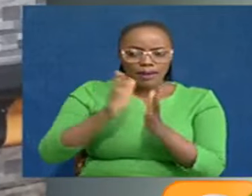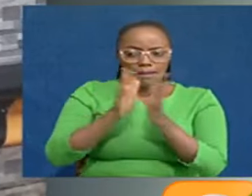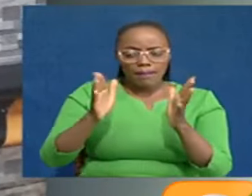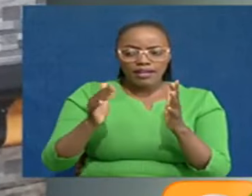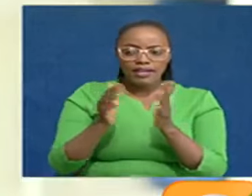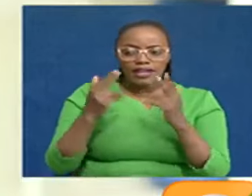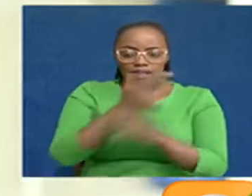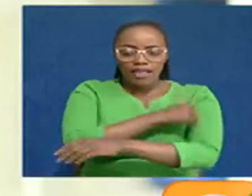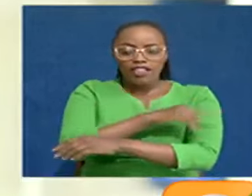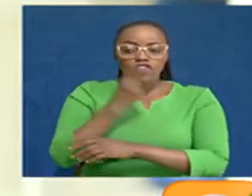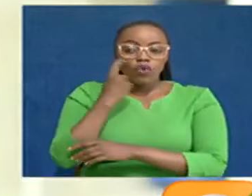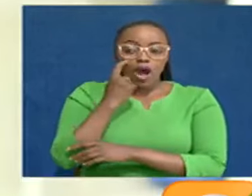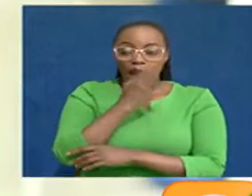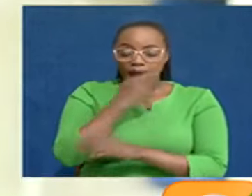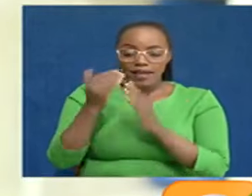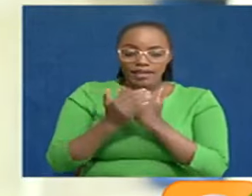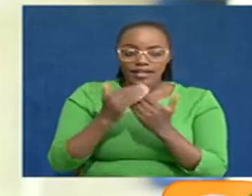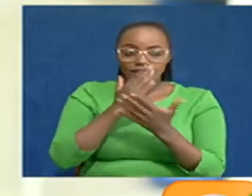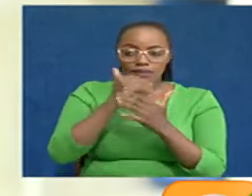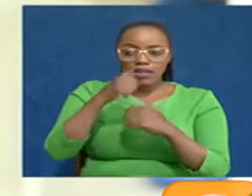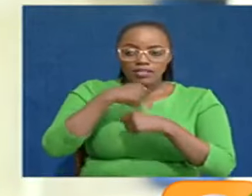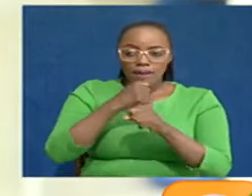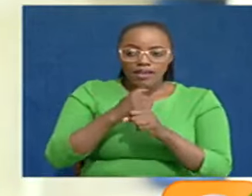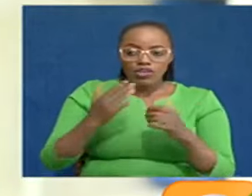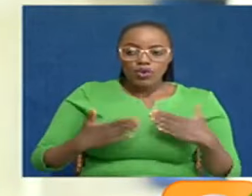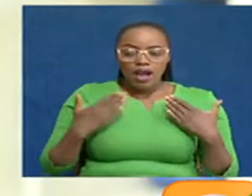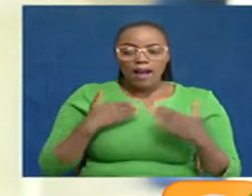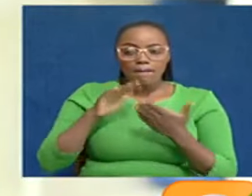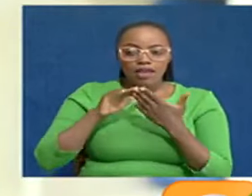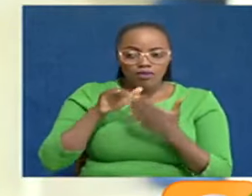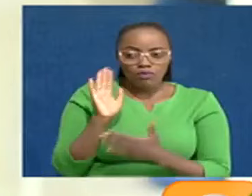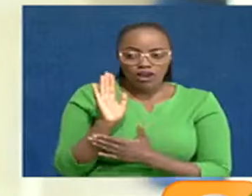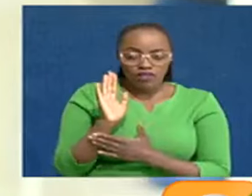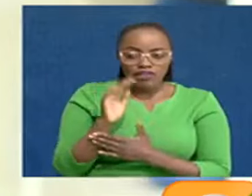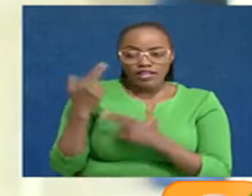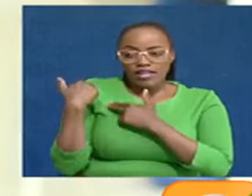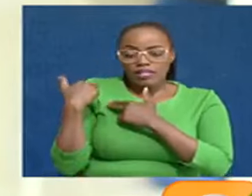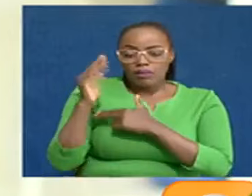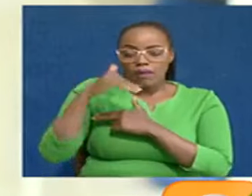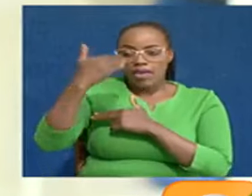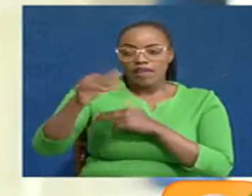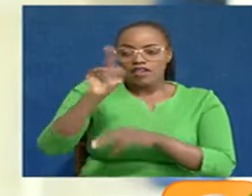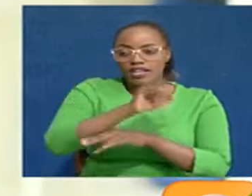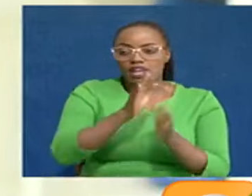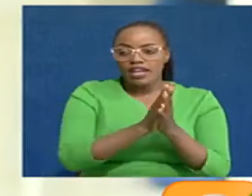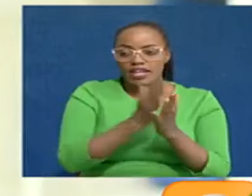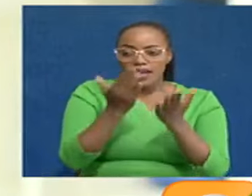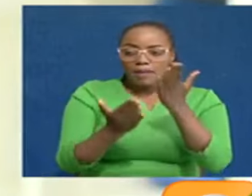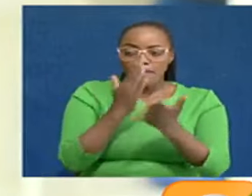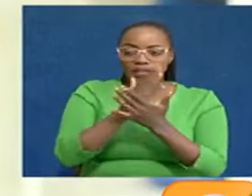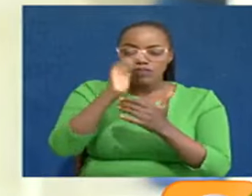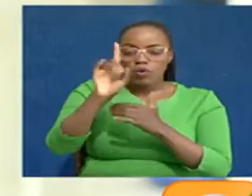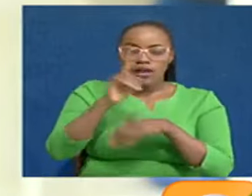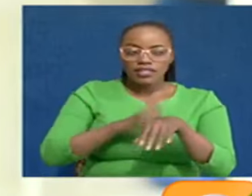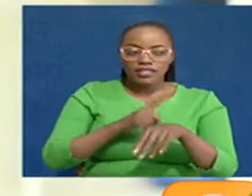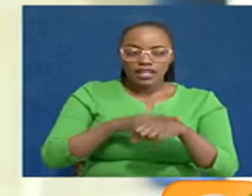for eye care. Ni kitu kipi ambacho pengine kimewahi kukufurahisha zaidi katika majukumu yako ya kila siku, na kipi ambacho pengine kiliwahi wakati